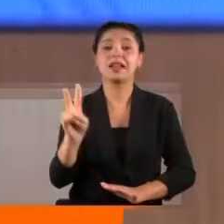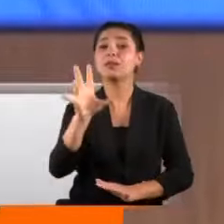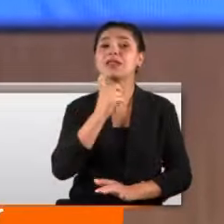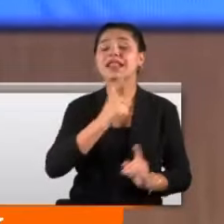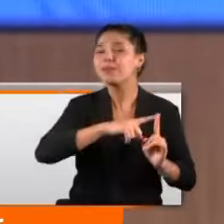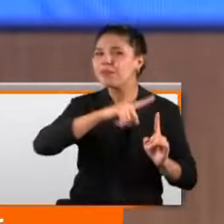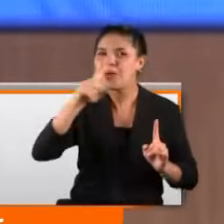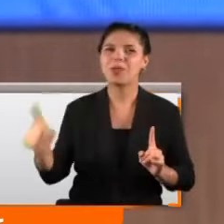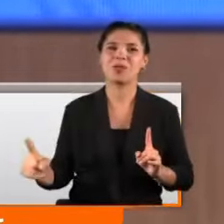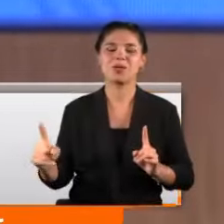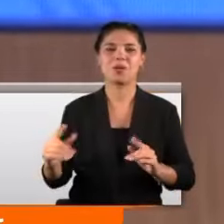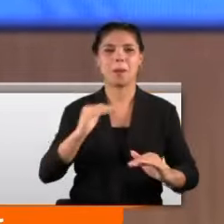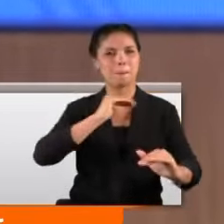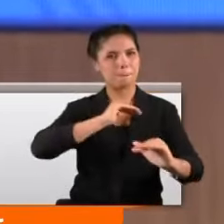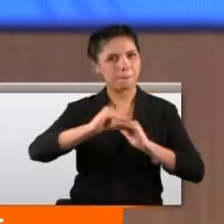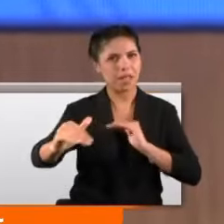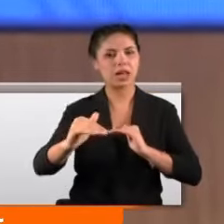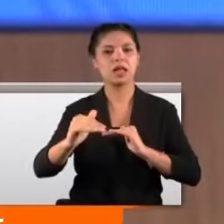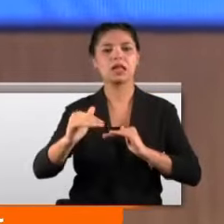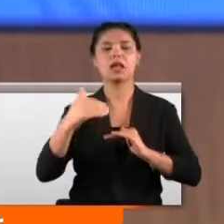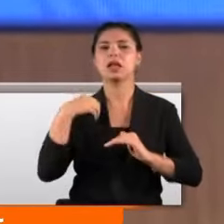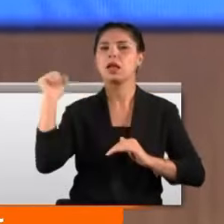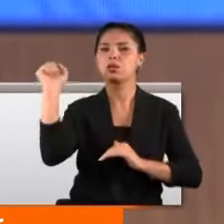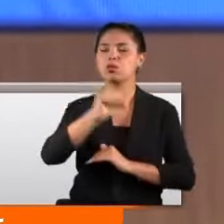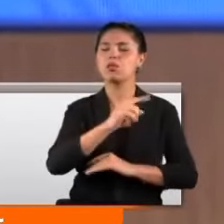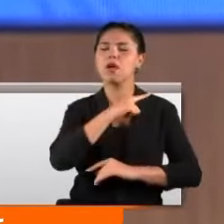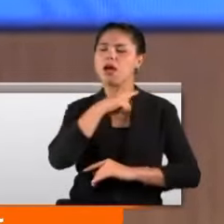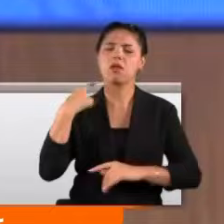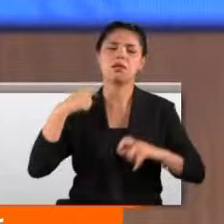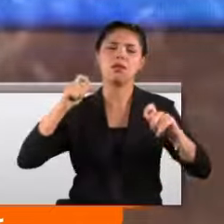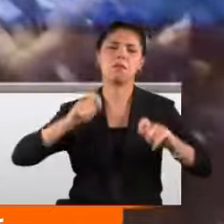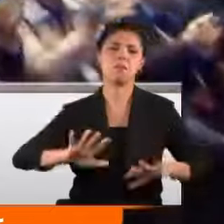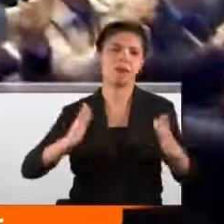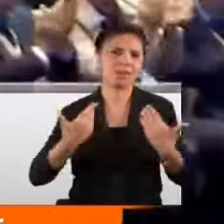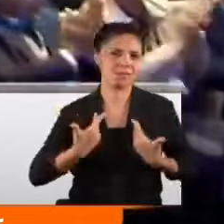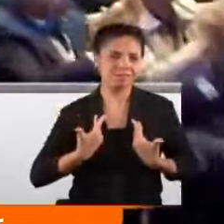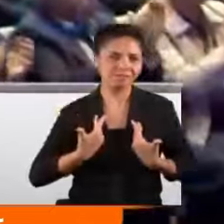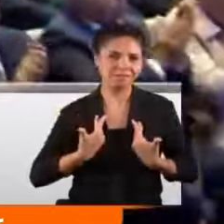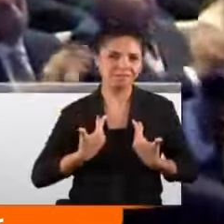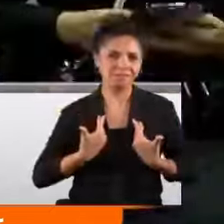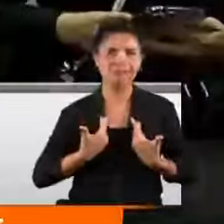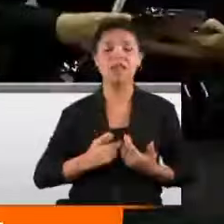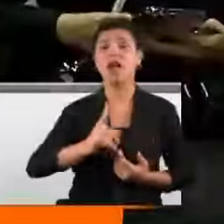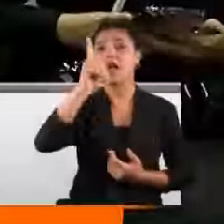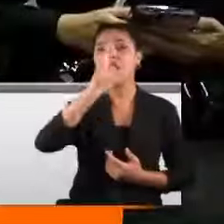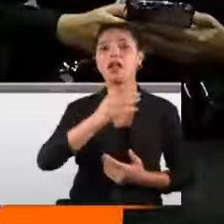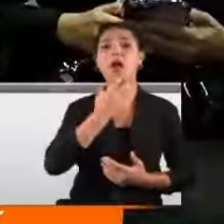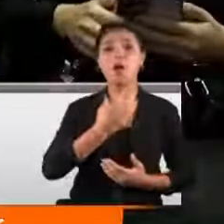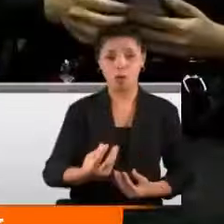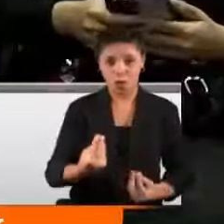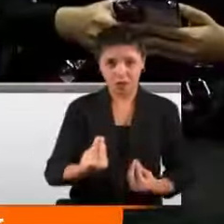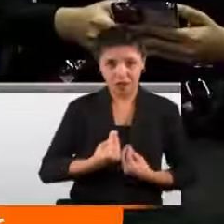yıl boyunca millete ihanetimiz asla söz konusu değildir. Allah ömür